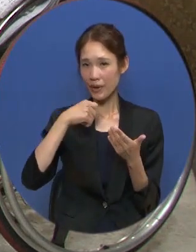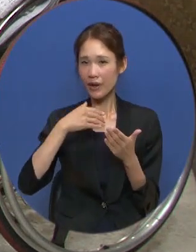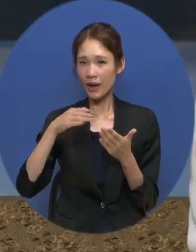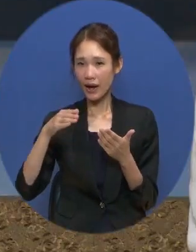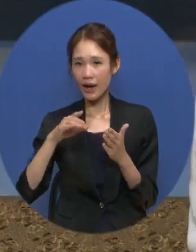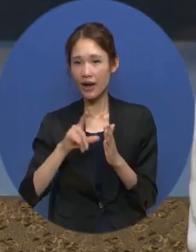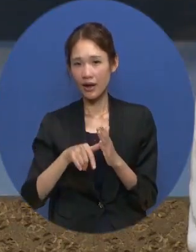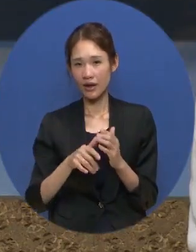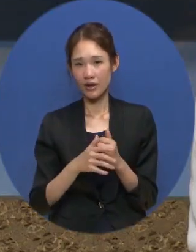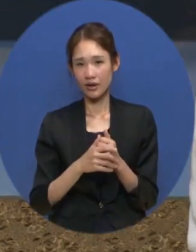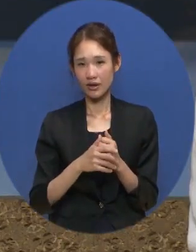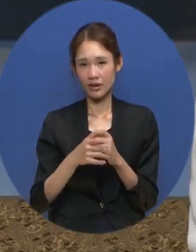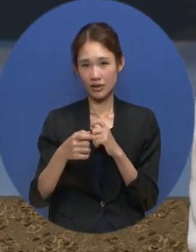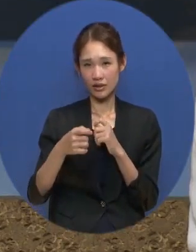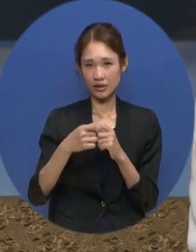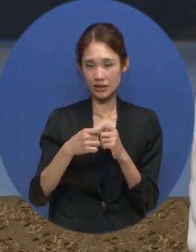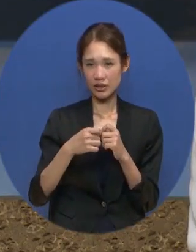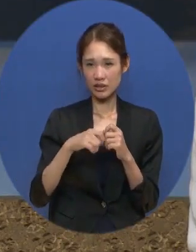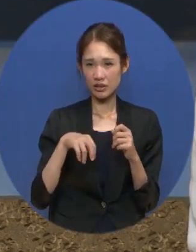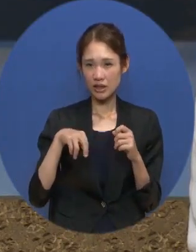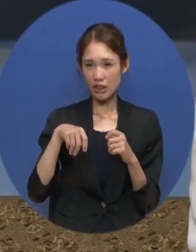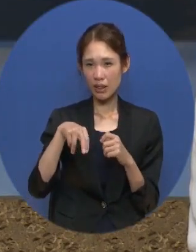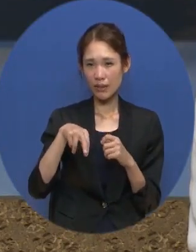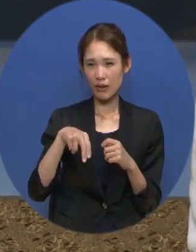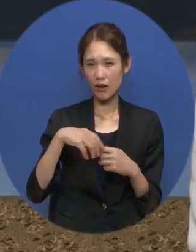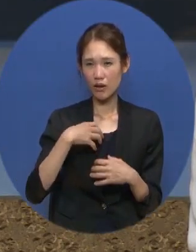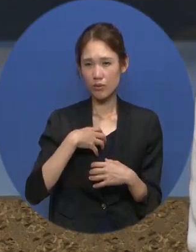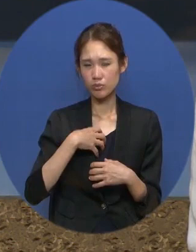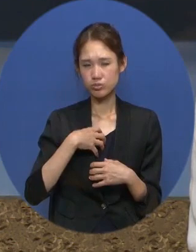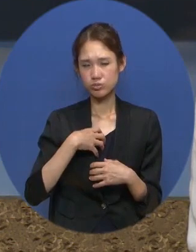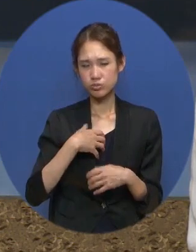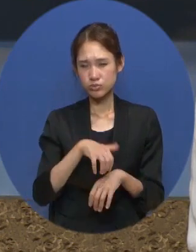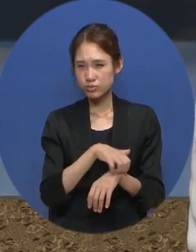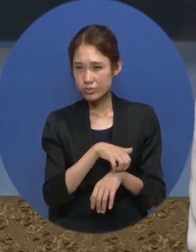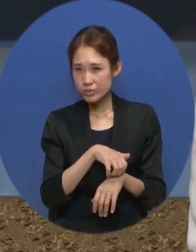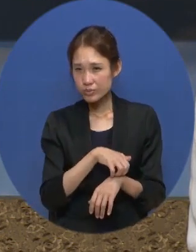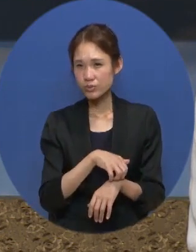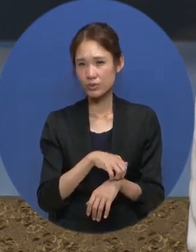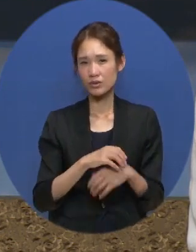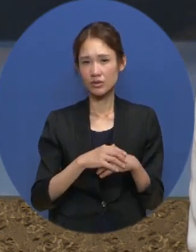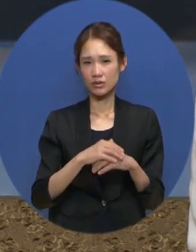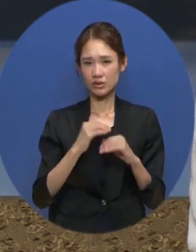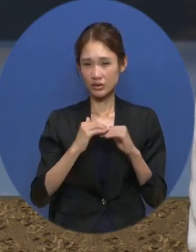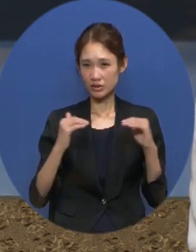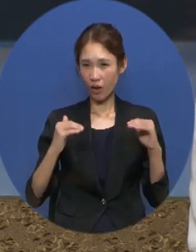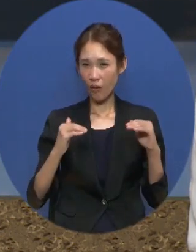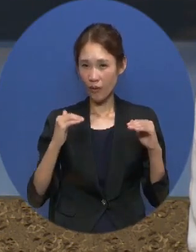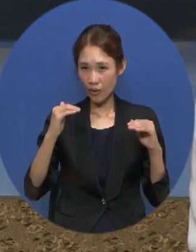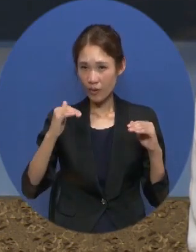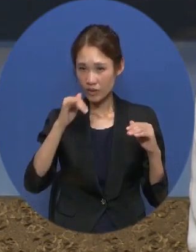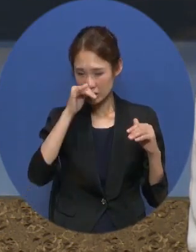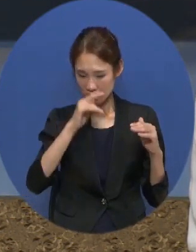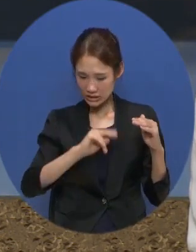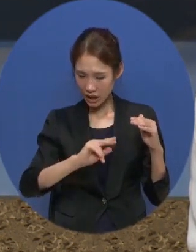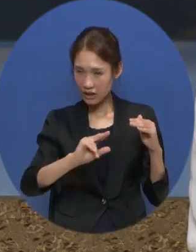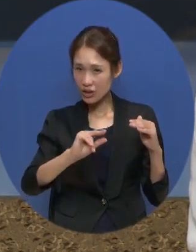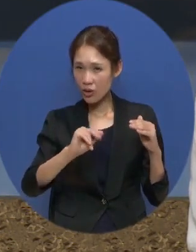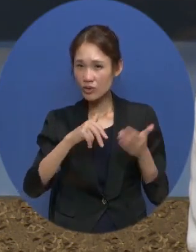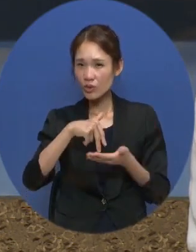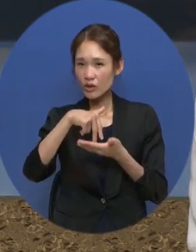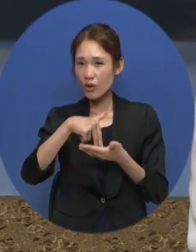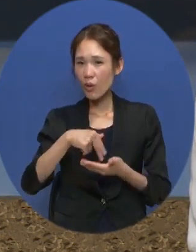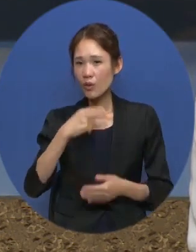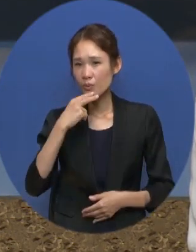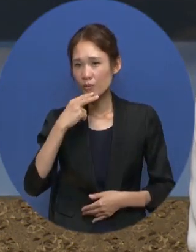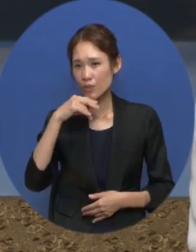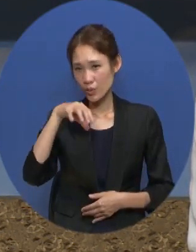때 네. 접근이 좋지가 않아요. 아. 턱이 있다던가. 네네. 그래서 지하철도 마찬가지잖아요. 지하철도 네. 엘리베이터 없는 데가 있고